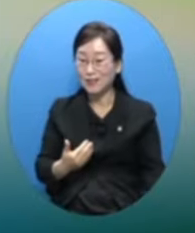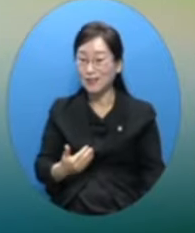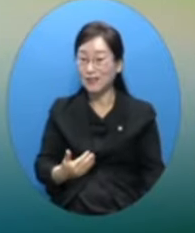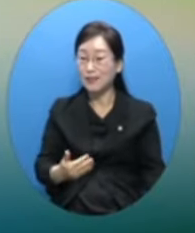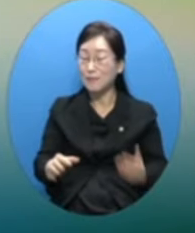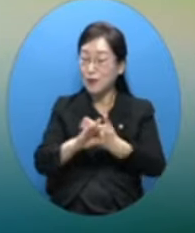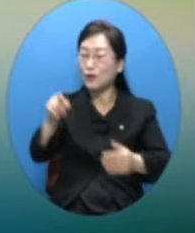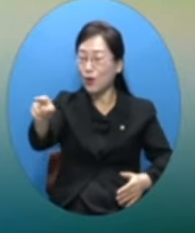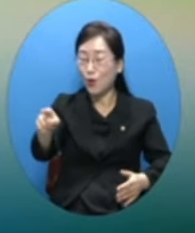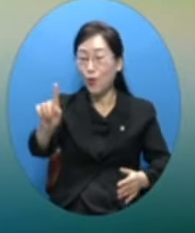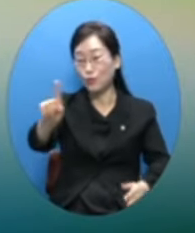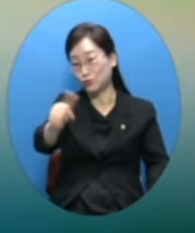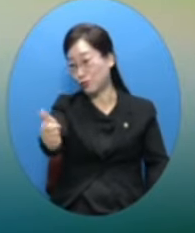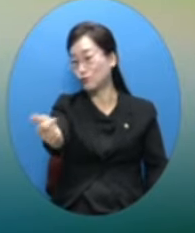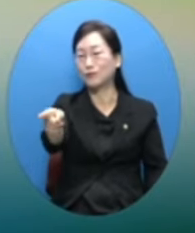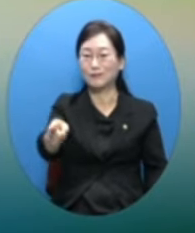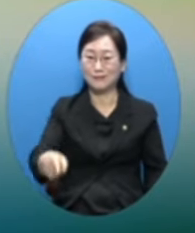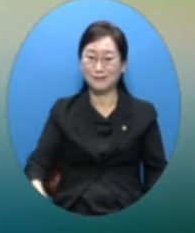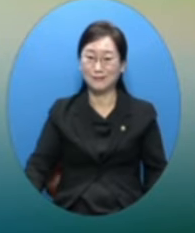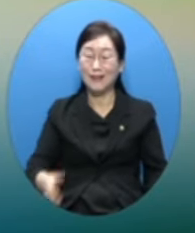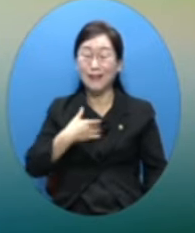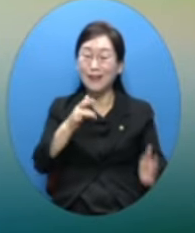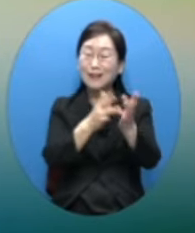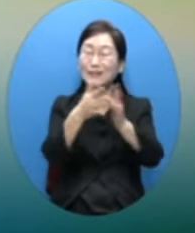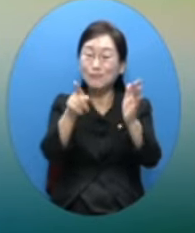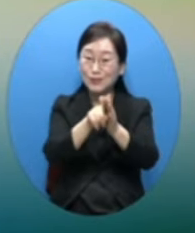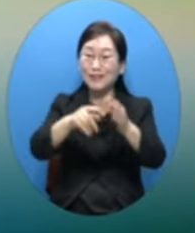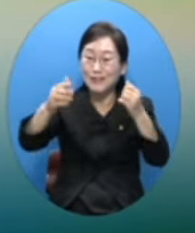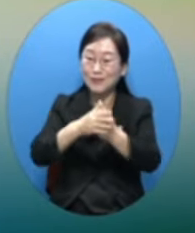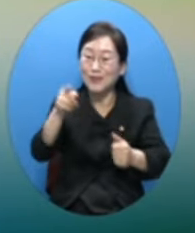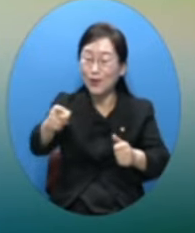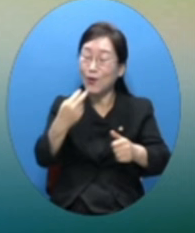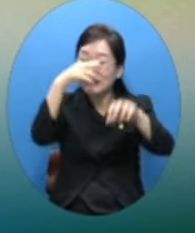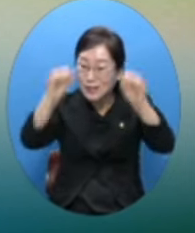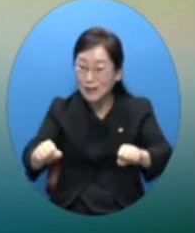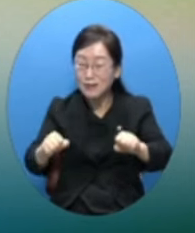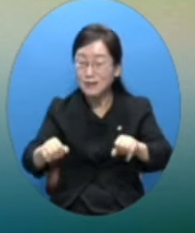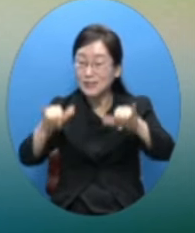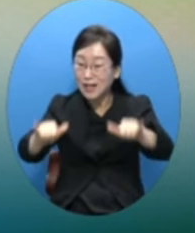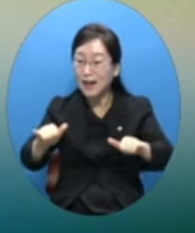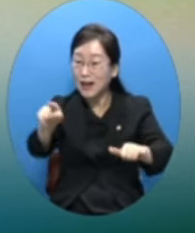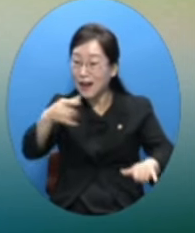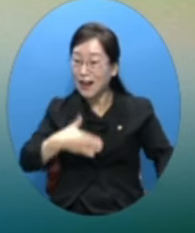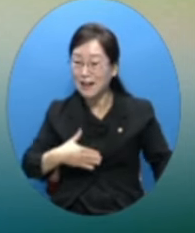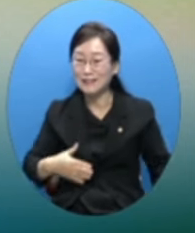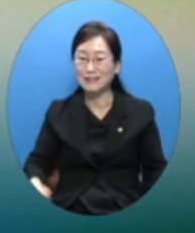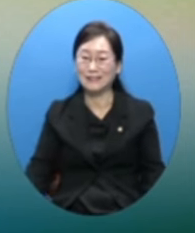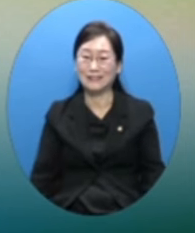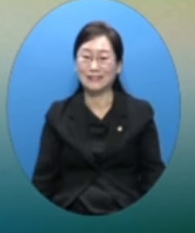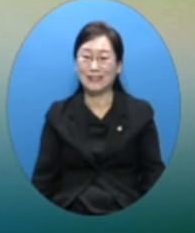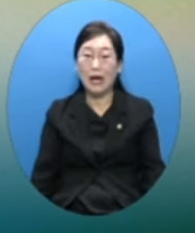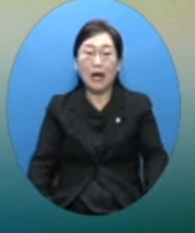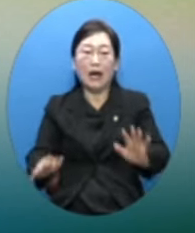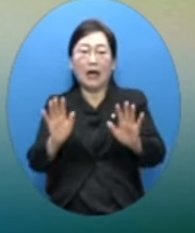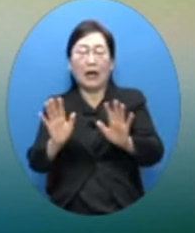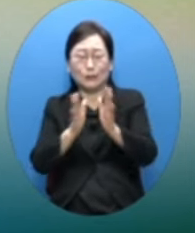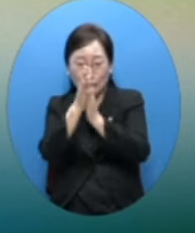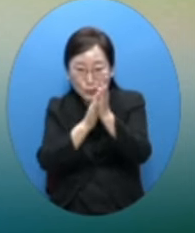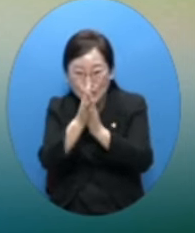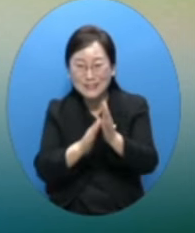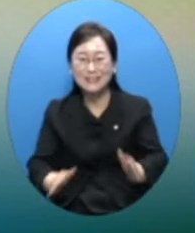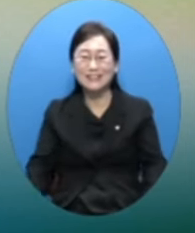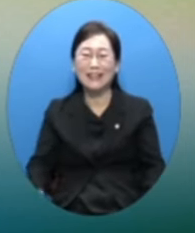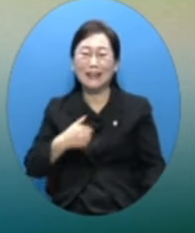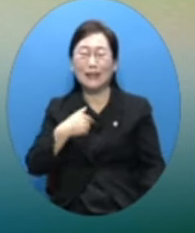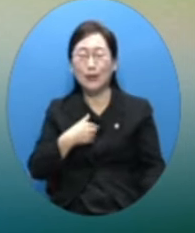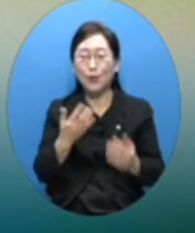오늘 장례식 날이라고 내가 예수 믿은 덕에 당신 오늘 산 줄을 알라. 아이고 제 잘못됐습니다. 제가